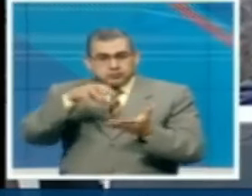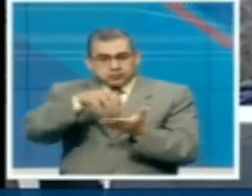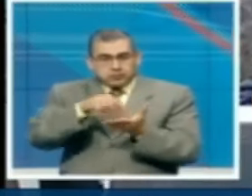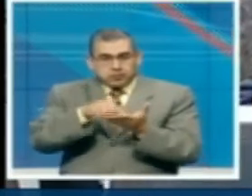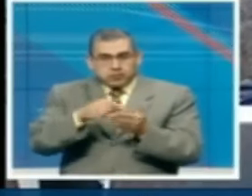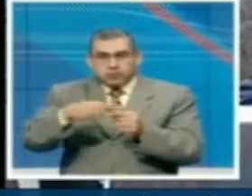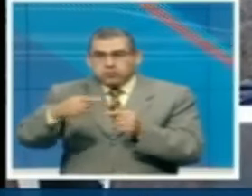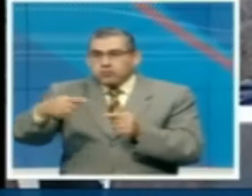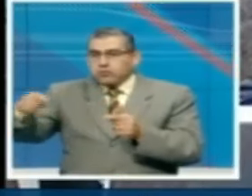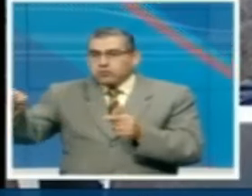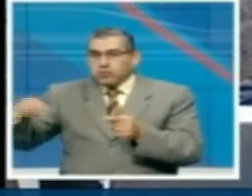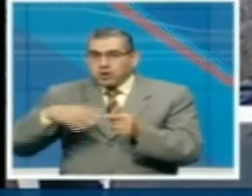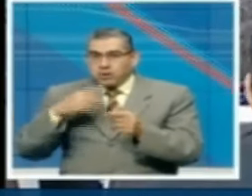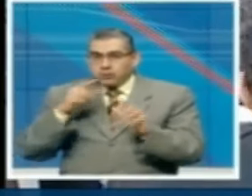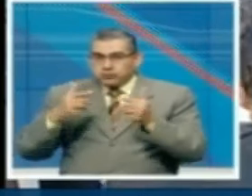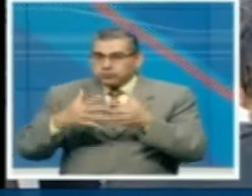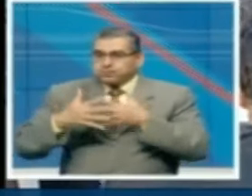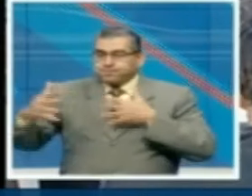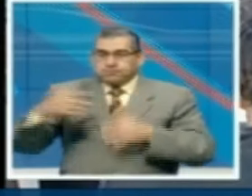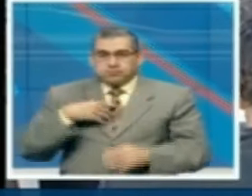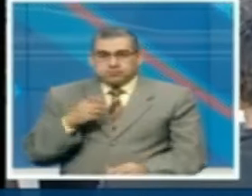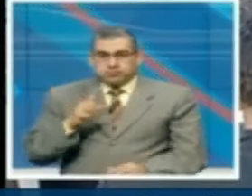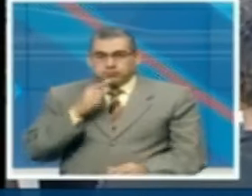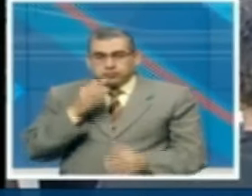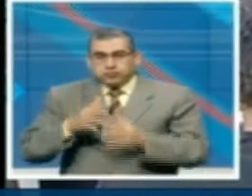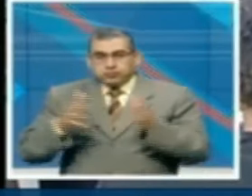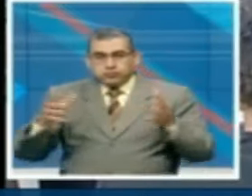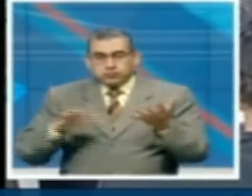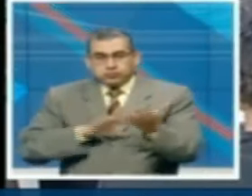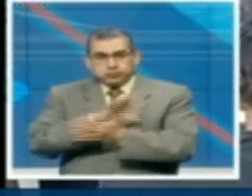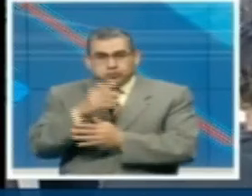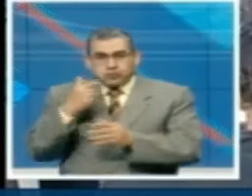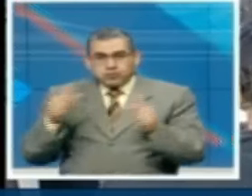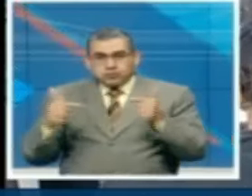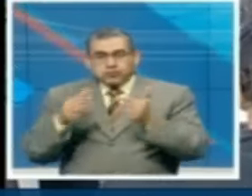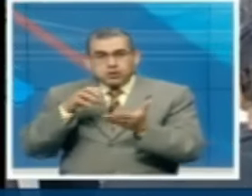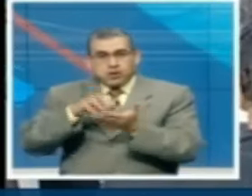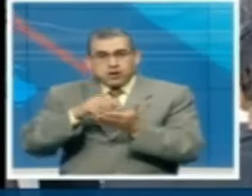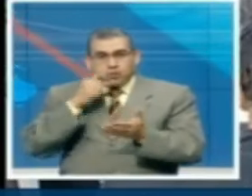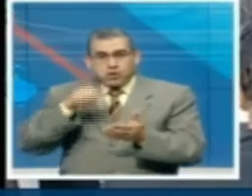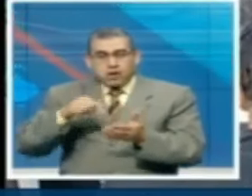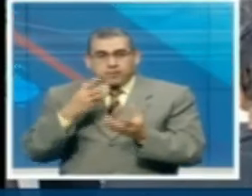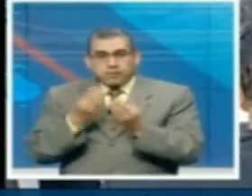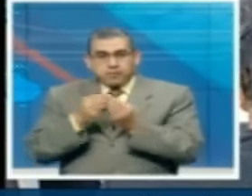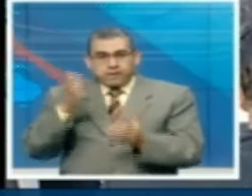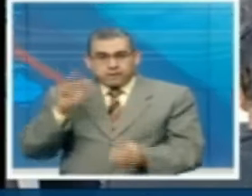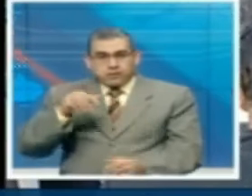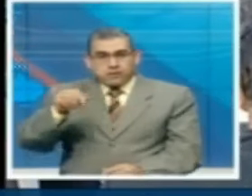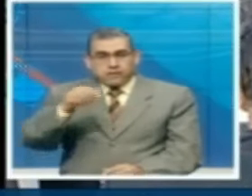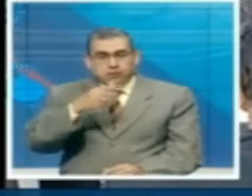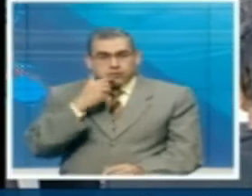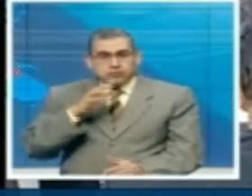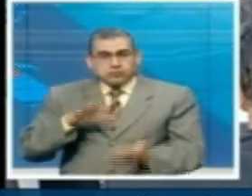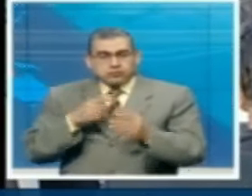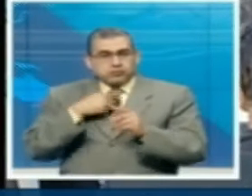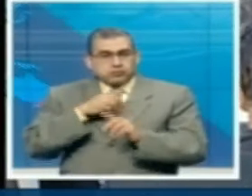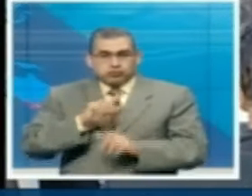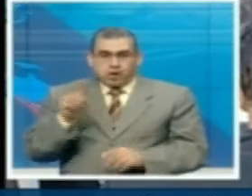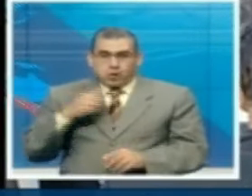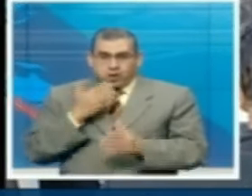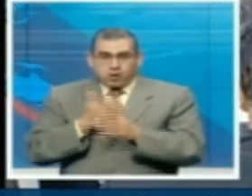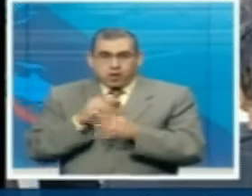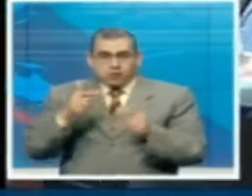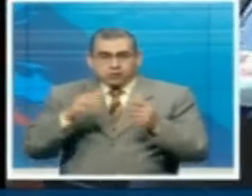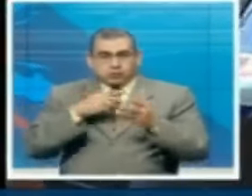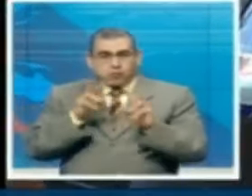إلى صراع أكبر، حيث تتسع رقعة هذا الصراع، لا نريد أن يحدث ذلك. وفي نفس الوقت